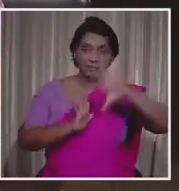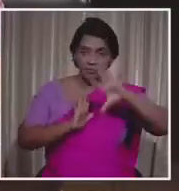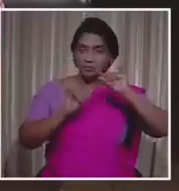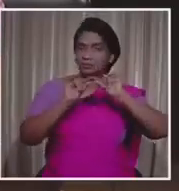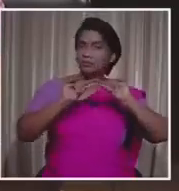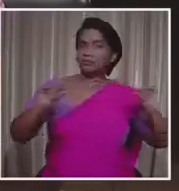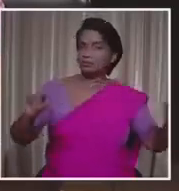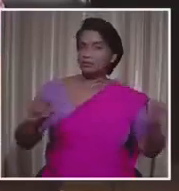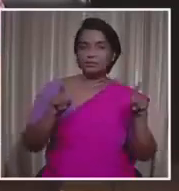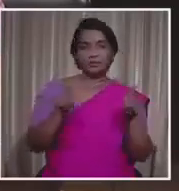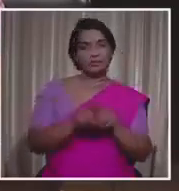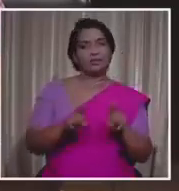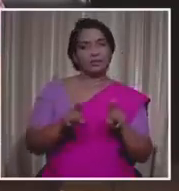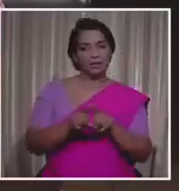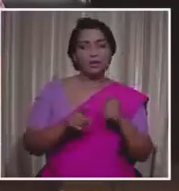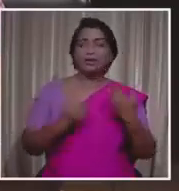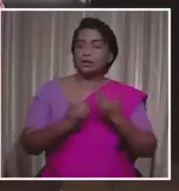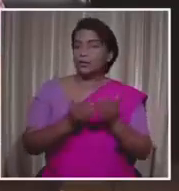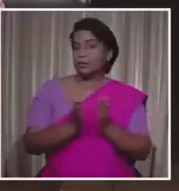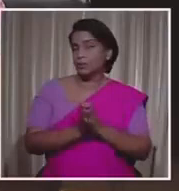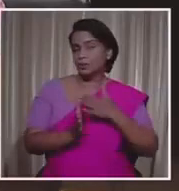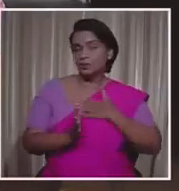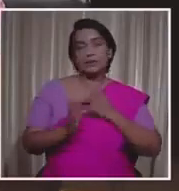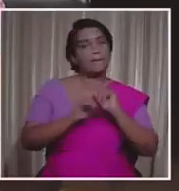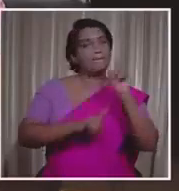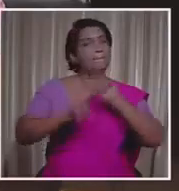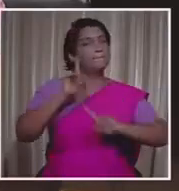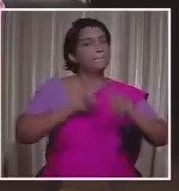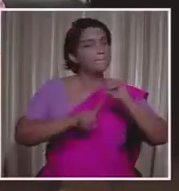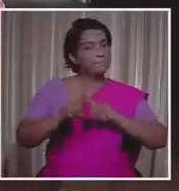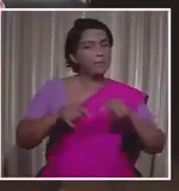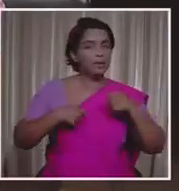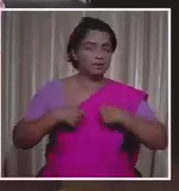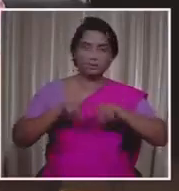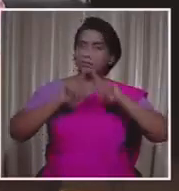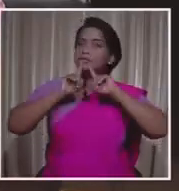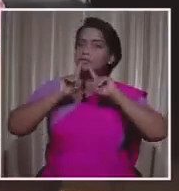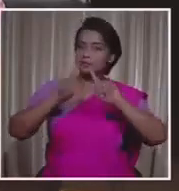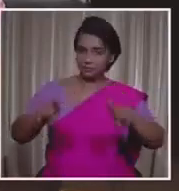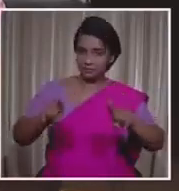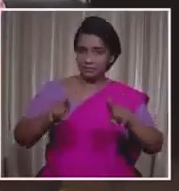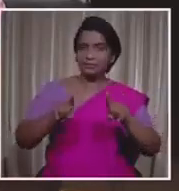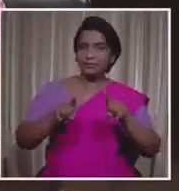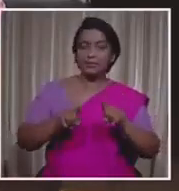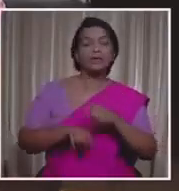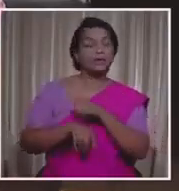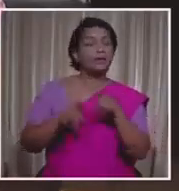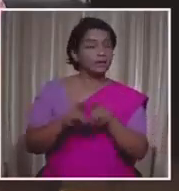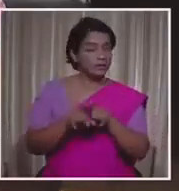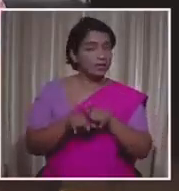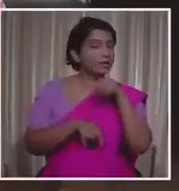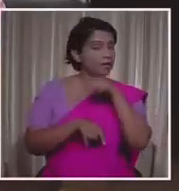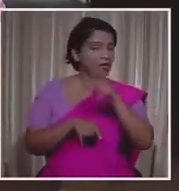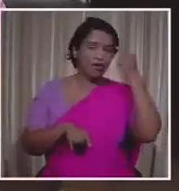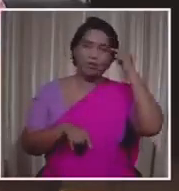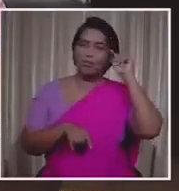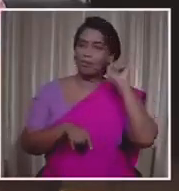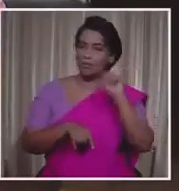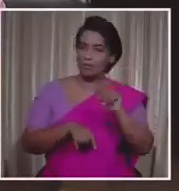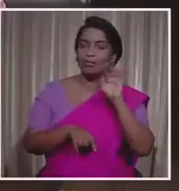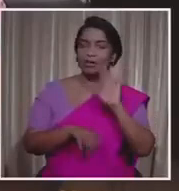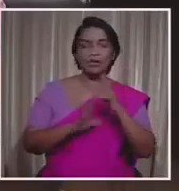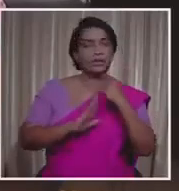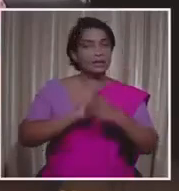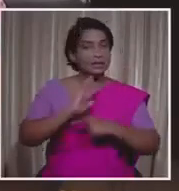වගන්තිය ප්‍රකාරව මා විසින් පාර්ලිමේන්තුවට මෙසේ දන්වා සිටිනු ලබන අතරම ඒ සම්බන්ධයෙන්